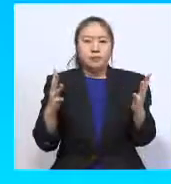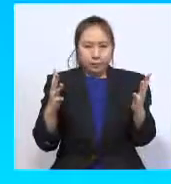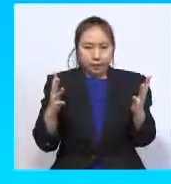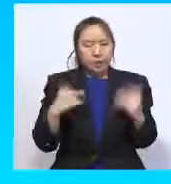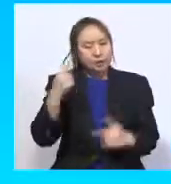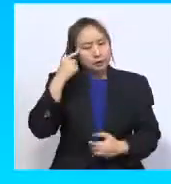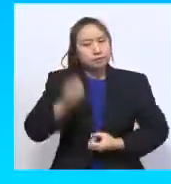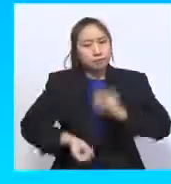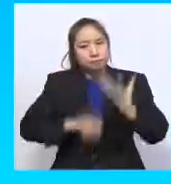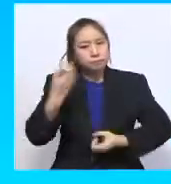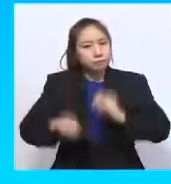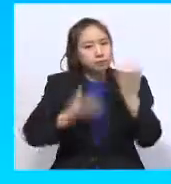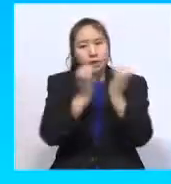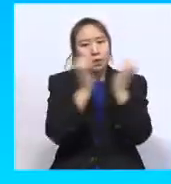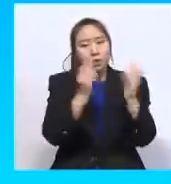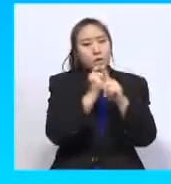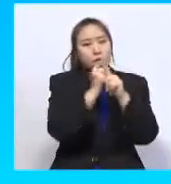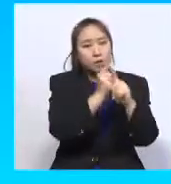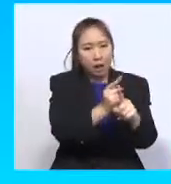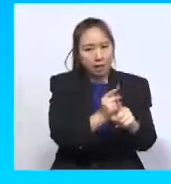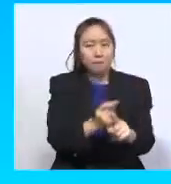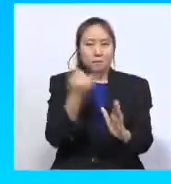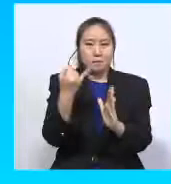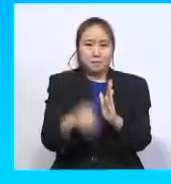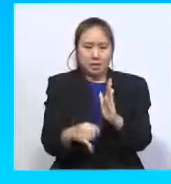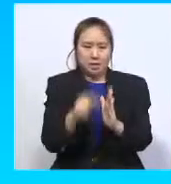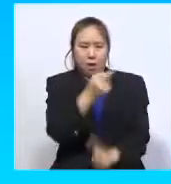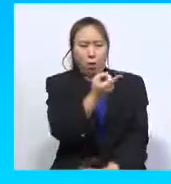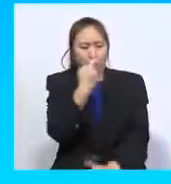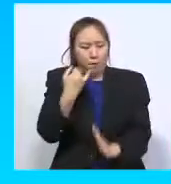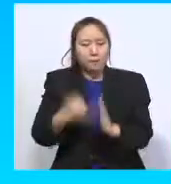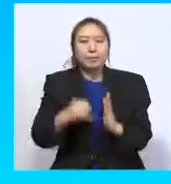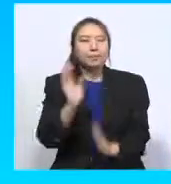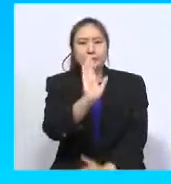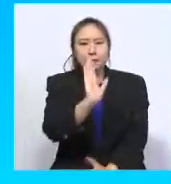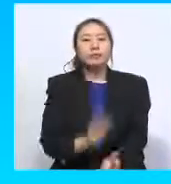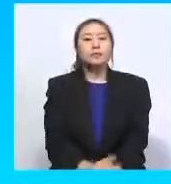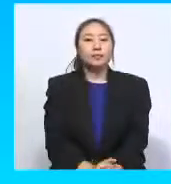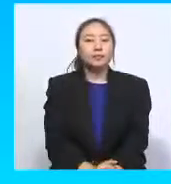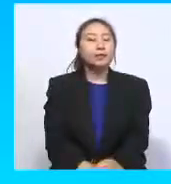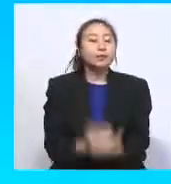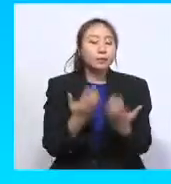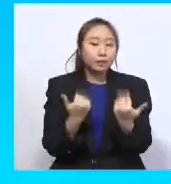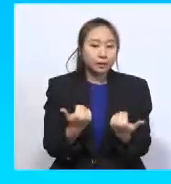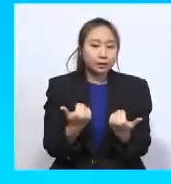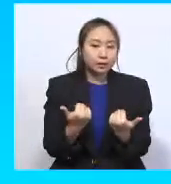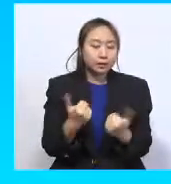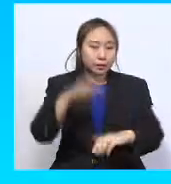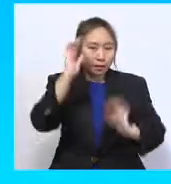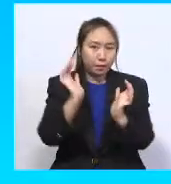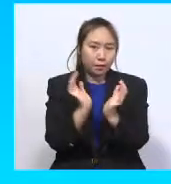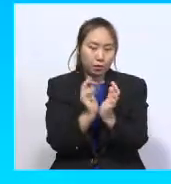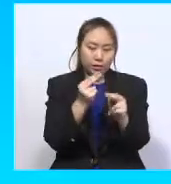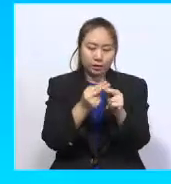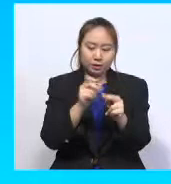งความคิดเห็นตามรัฐธรรมนูญก็ไม่ได้กระทำความผิดตามถูกข้อกล่าวหานะครับซึ่งเรื่องนี้นะครับทางด้านของพลตำรวจเ